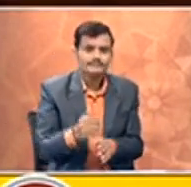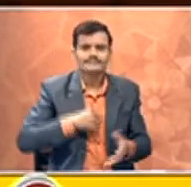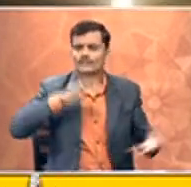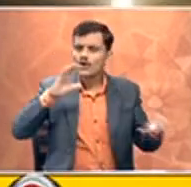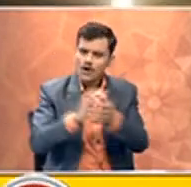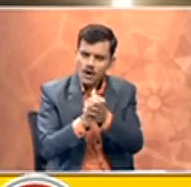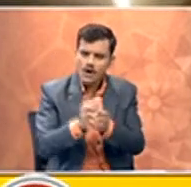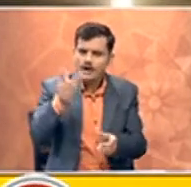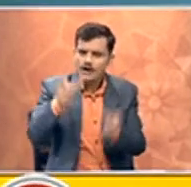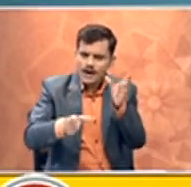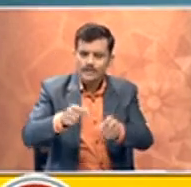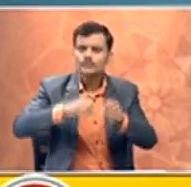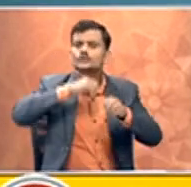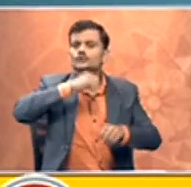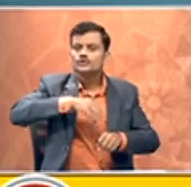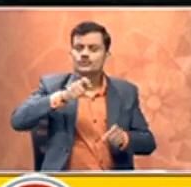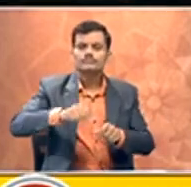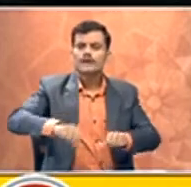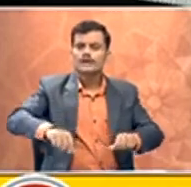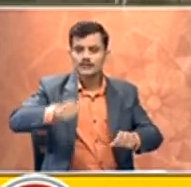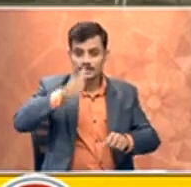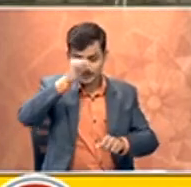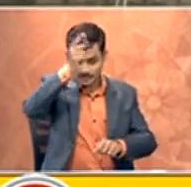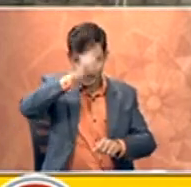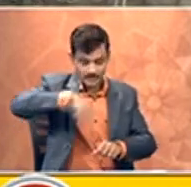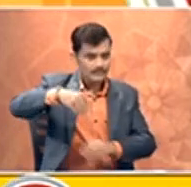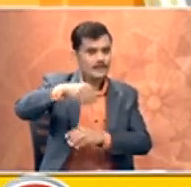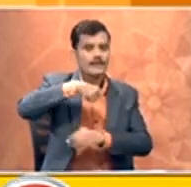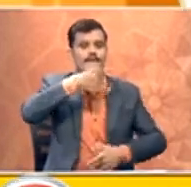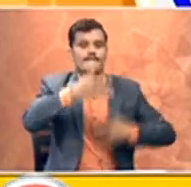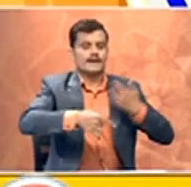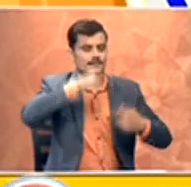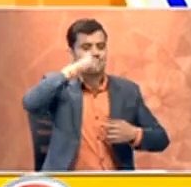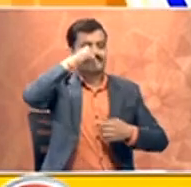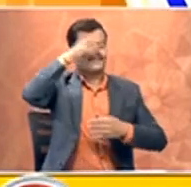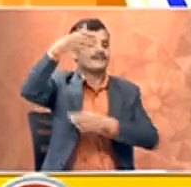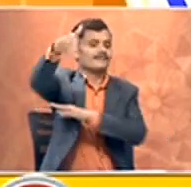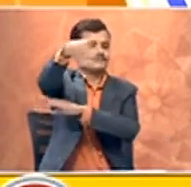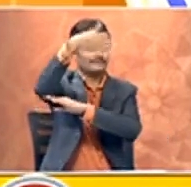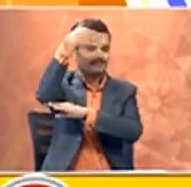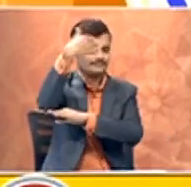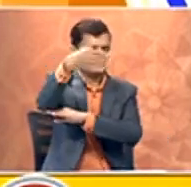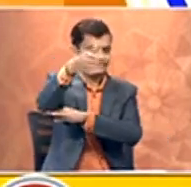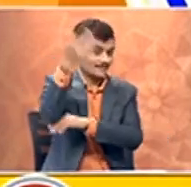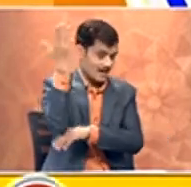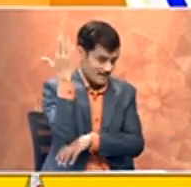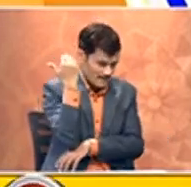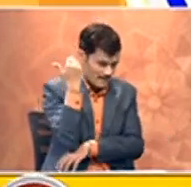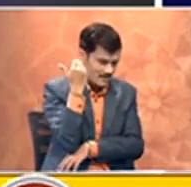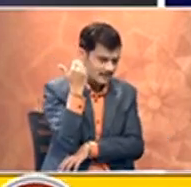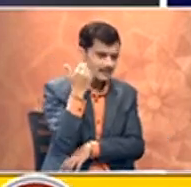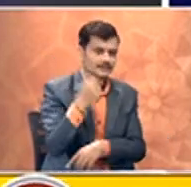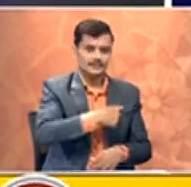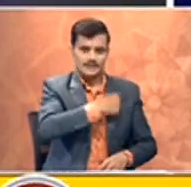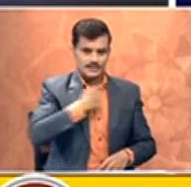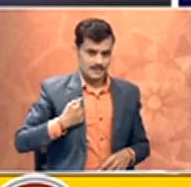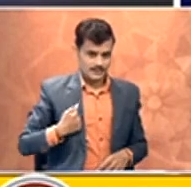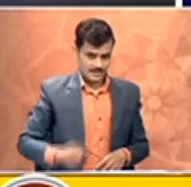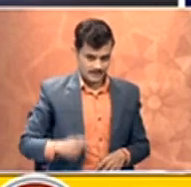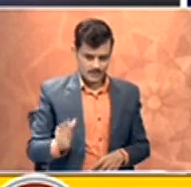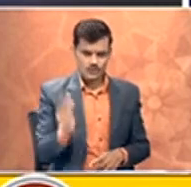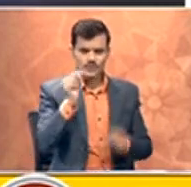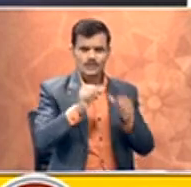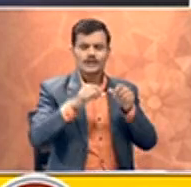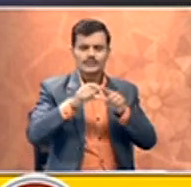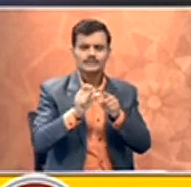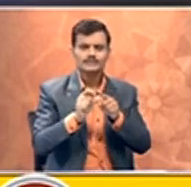ने देश का परचम लहराया है। कुछ ही दिनों पहले चीन में वर्ल्ड यूनिवर्सिटी गेम्स हुए